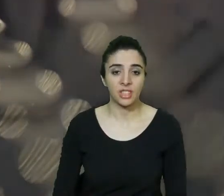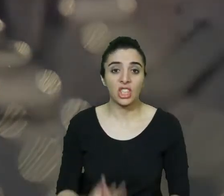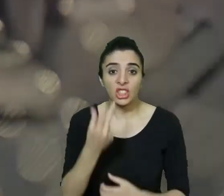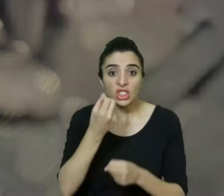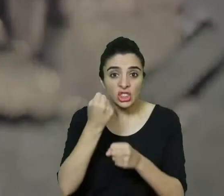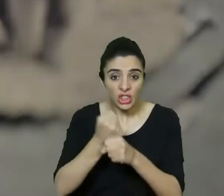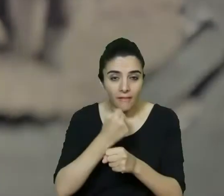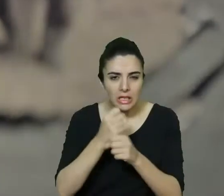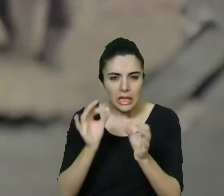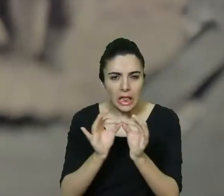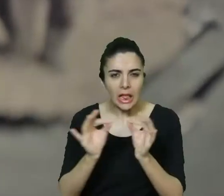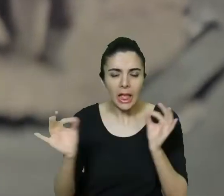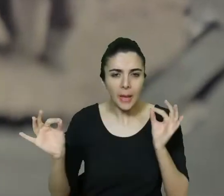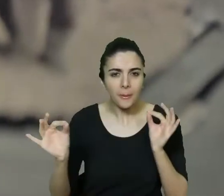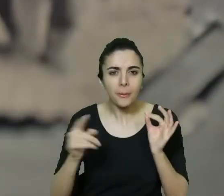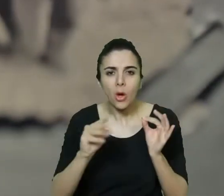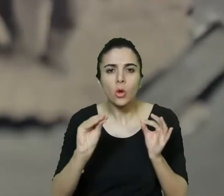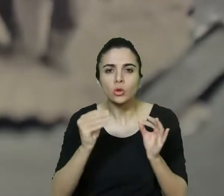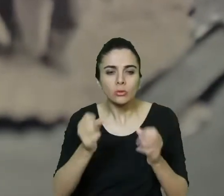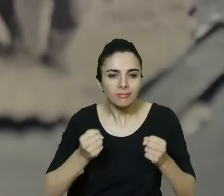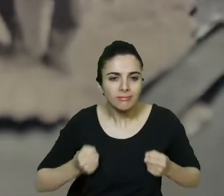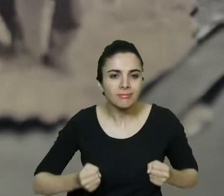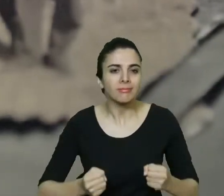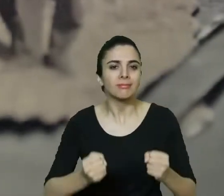Cevizin ipi tutan çocuğu kayıran dallarında.